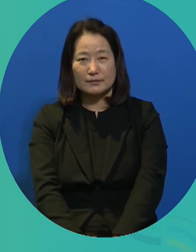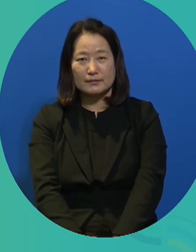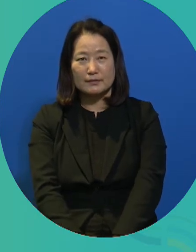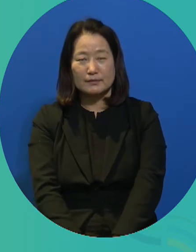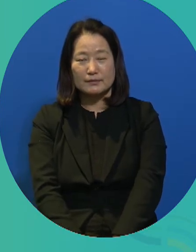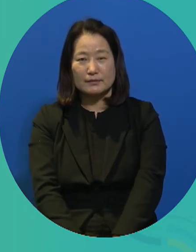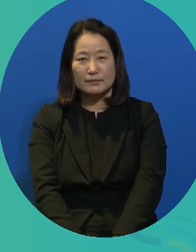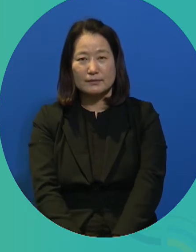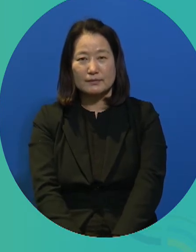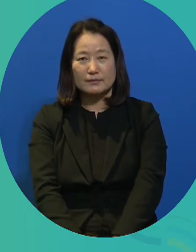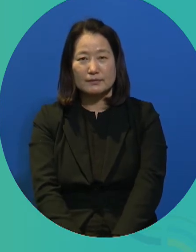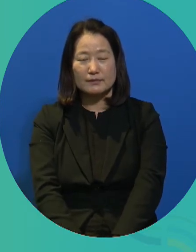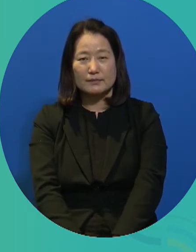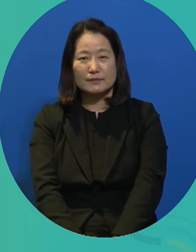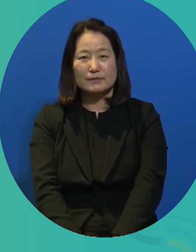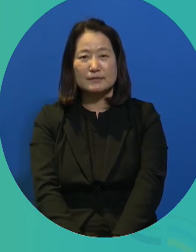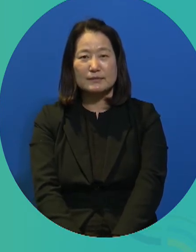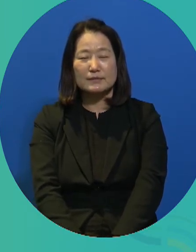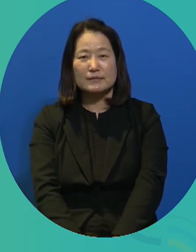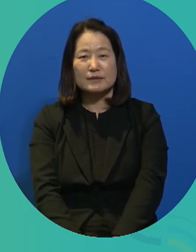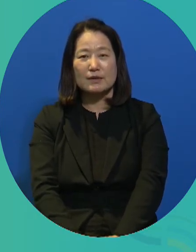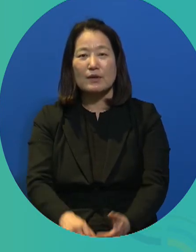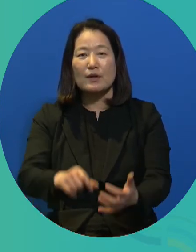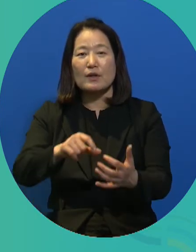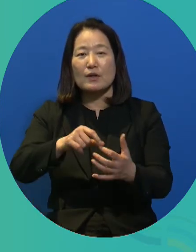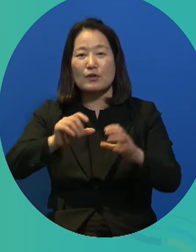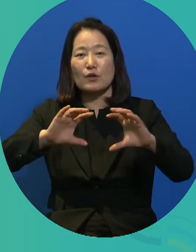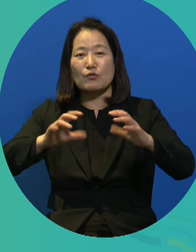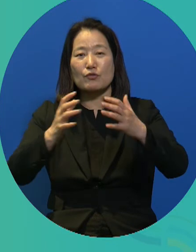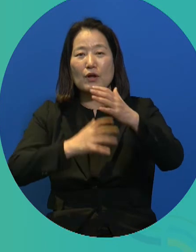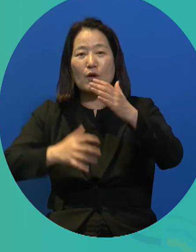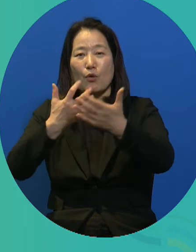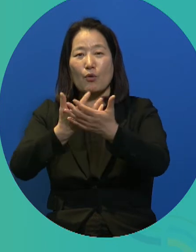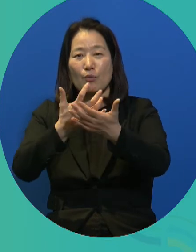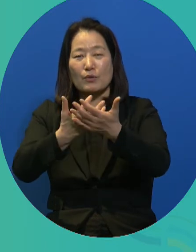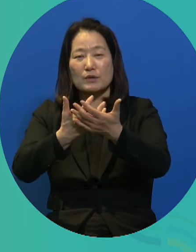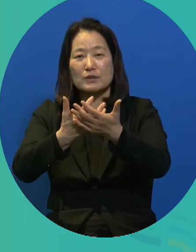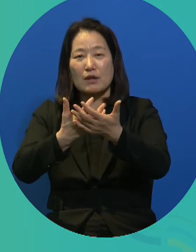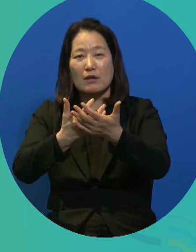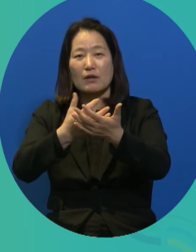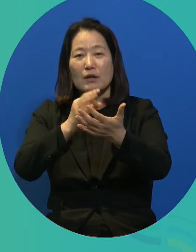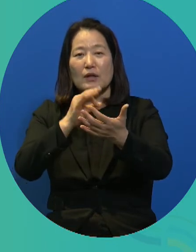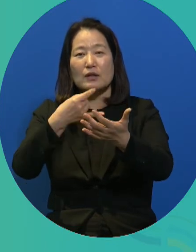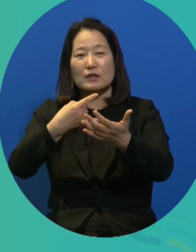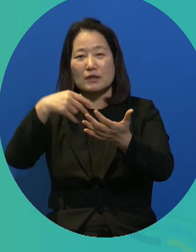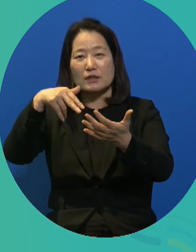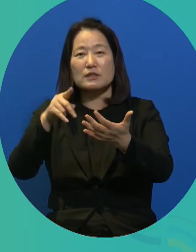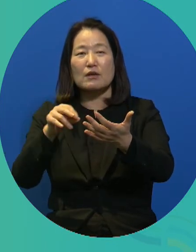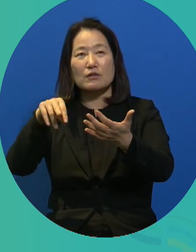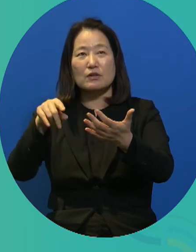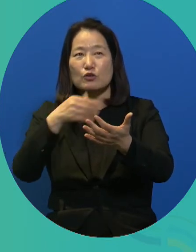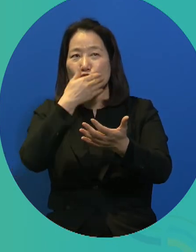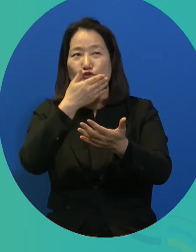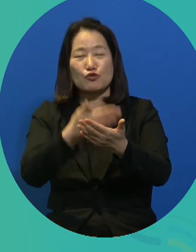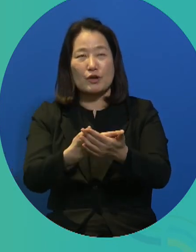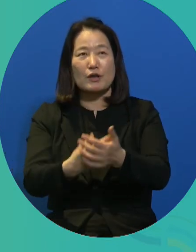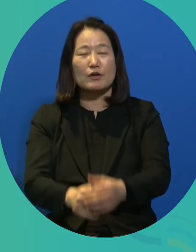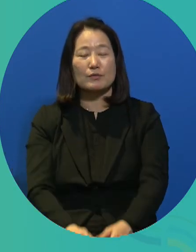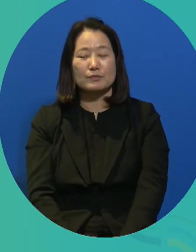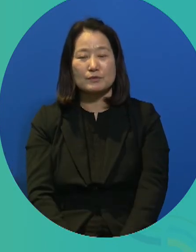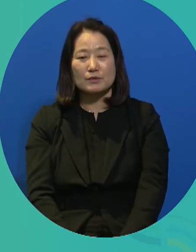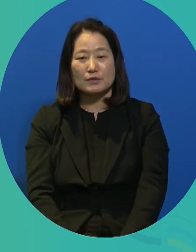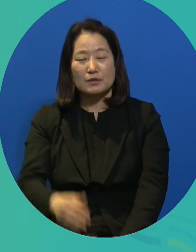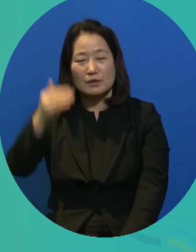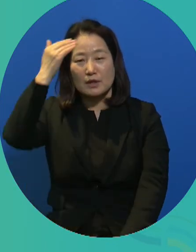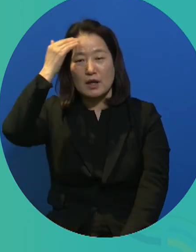이 지금 선택의정서는 매우 중요한 제도라고 생각이 됩니다. 지금 현재 이제 국내